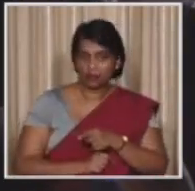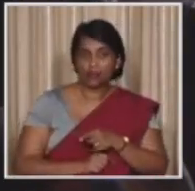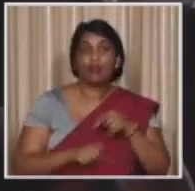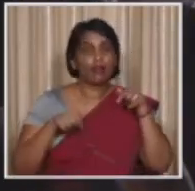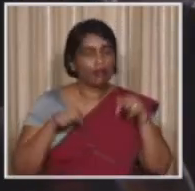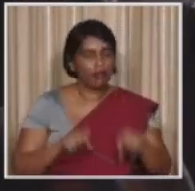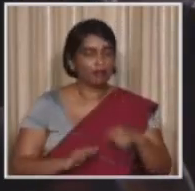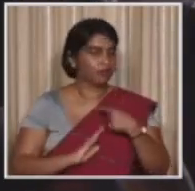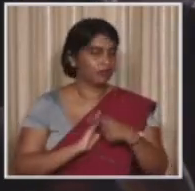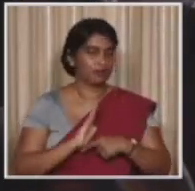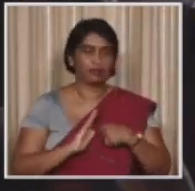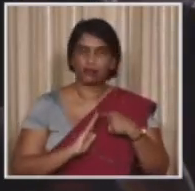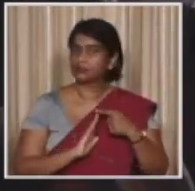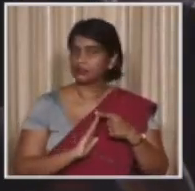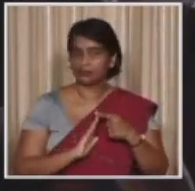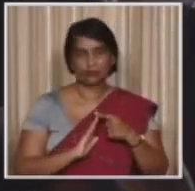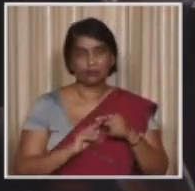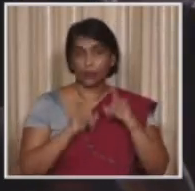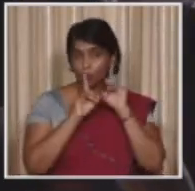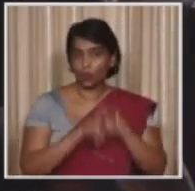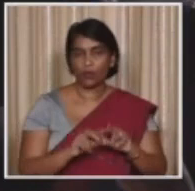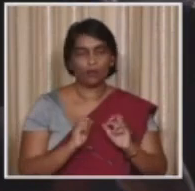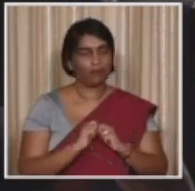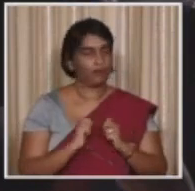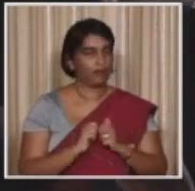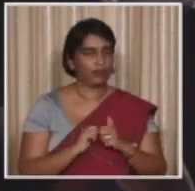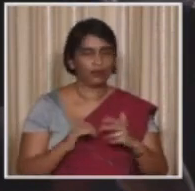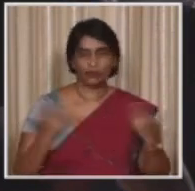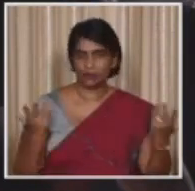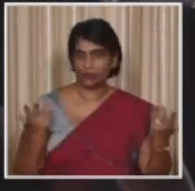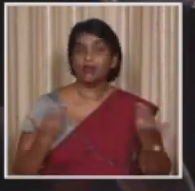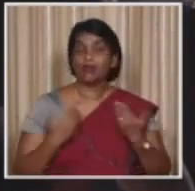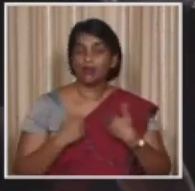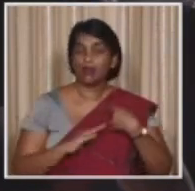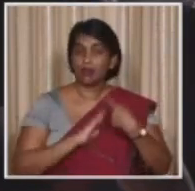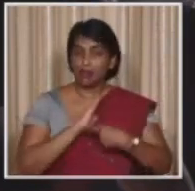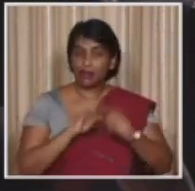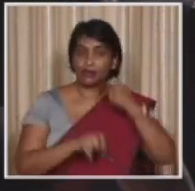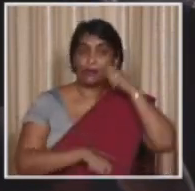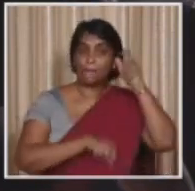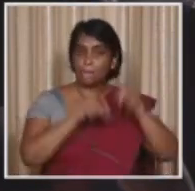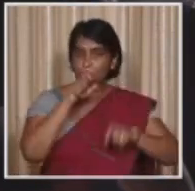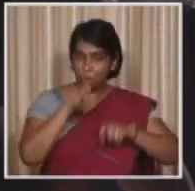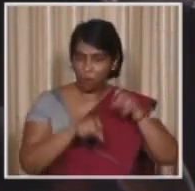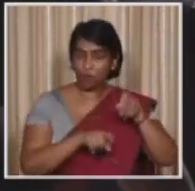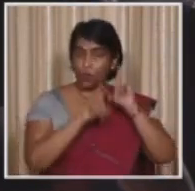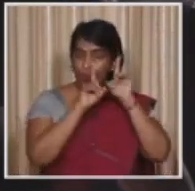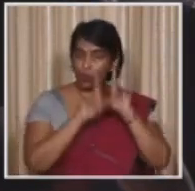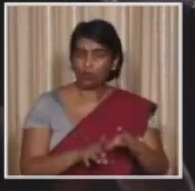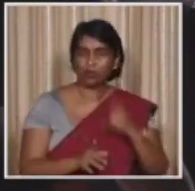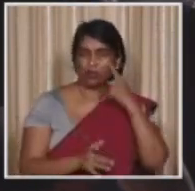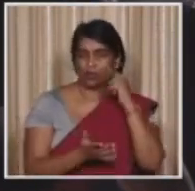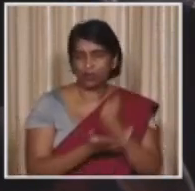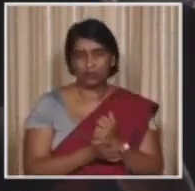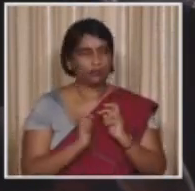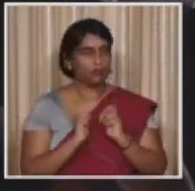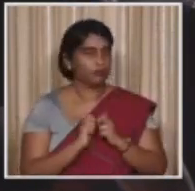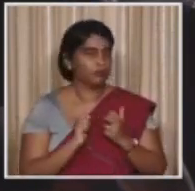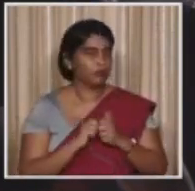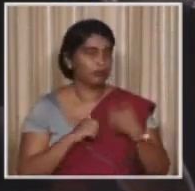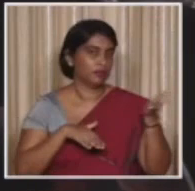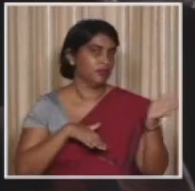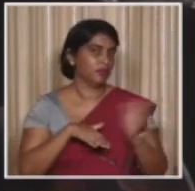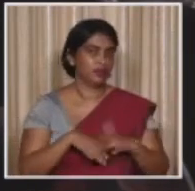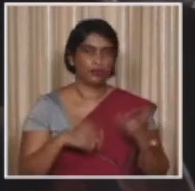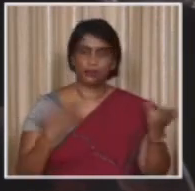අද මේ රට මේ තත්ත්වයට වැටෙන්නේත් නැහැ. අපේ රටේ ජනතාව මේ දුක් පීඩාවට පත් වෙන්නේත්